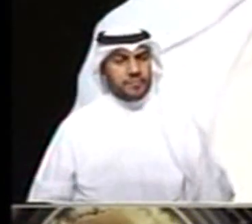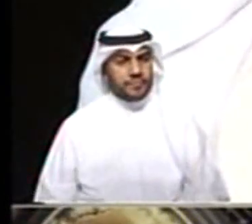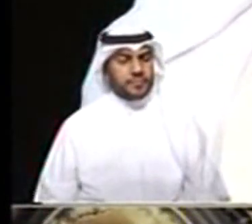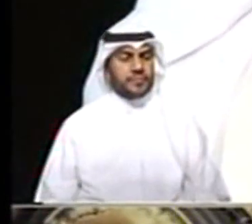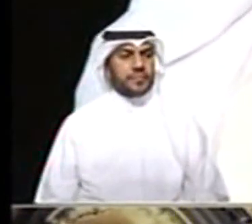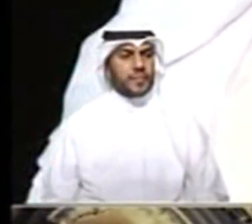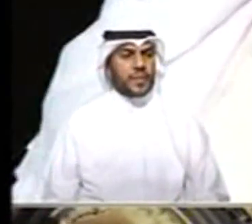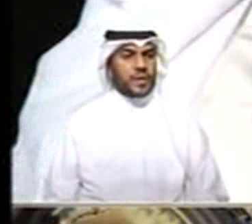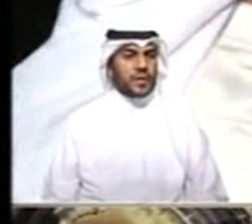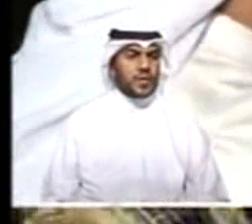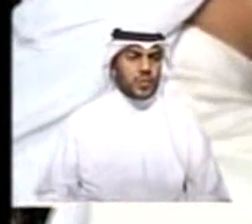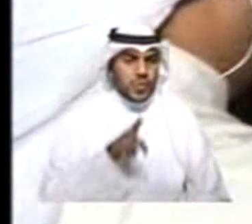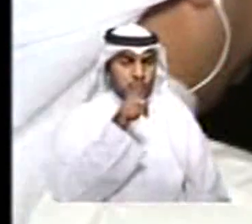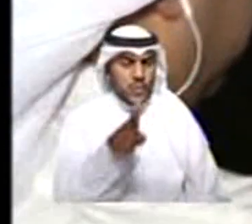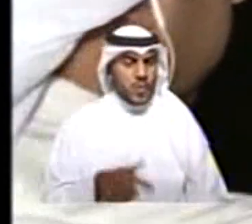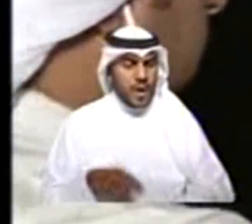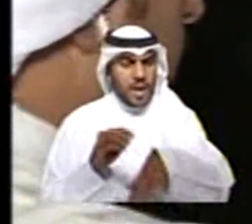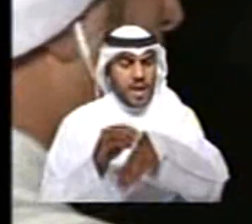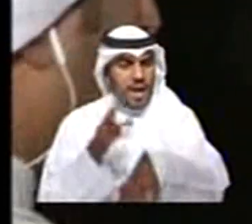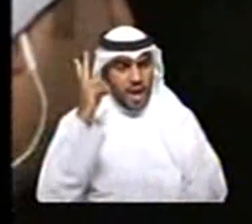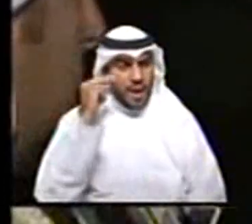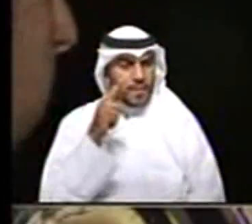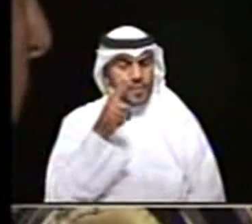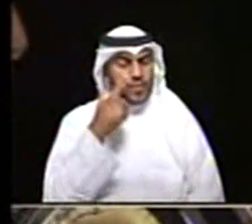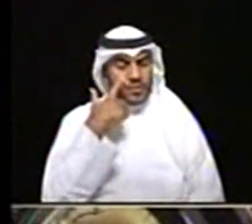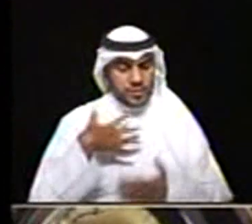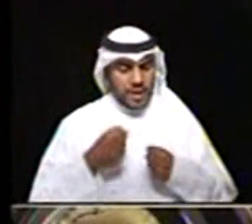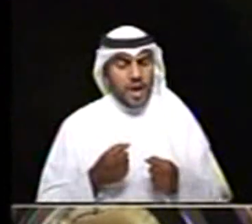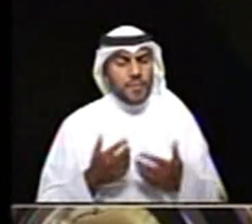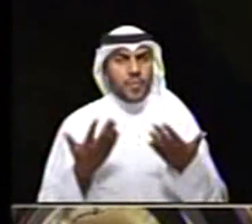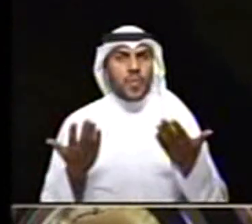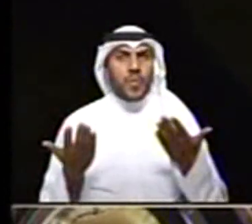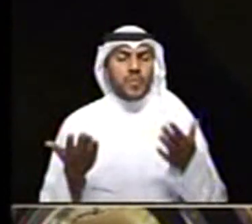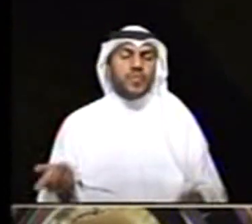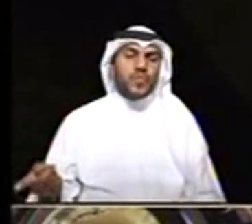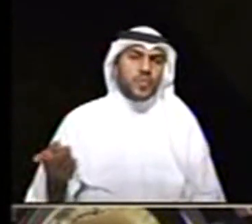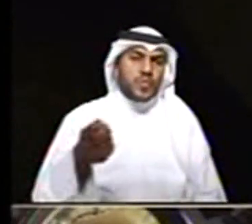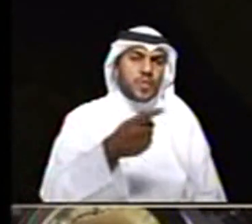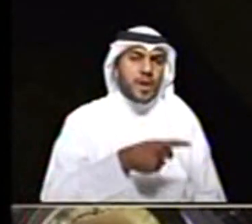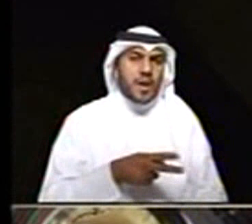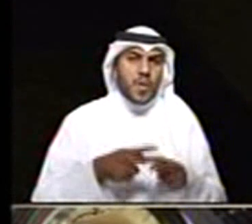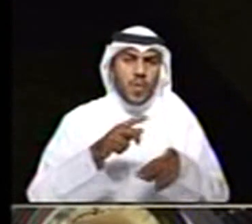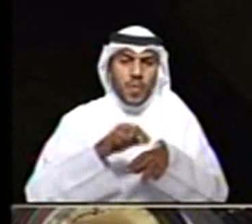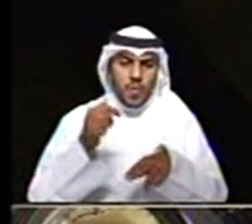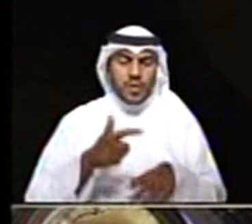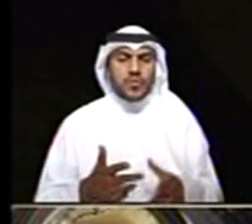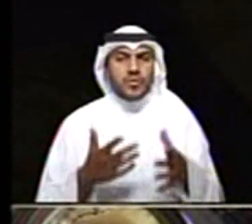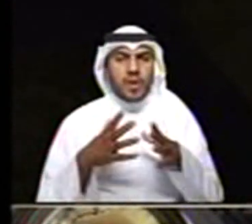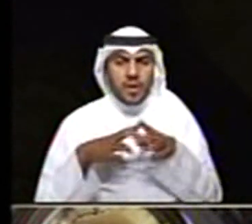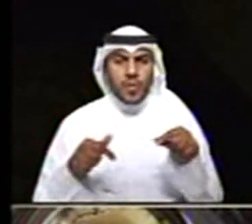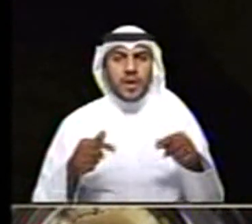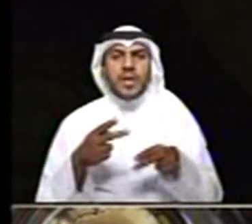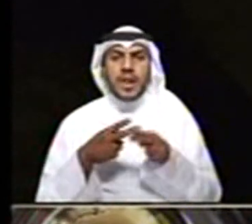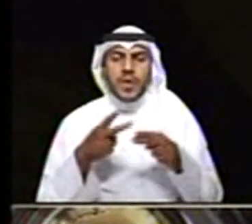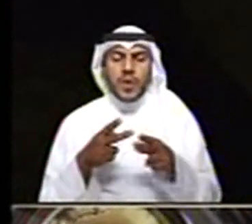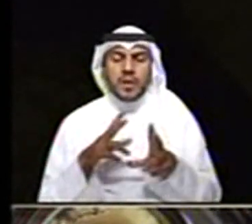أولا بسم الله الرحمن الرحيم، أتمنى يعني السلامة لجميع المواطنين والمقيمين على دولة